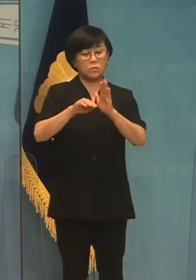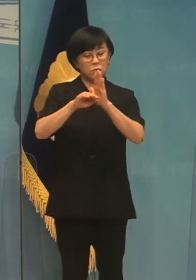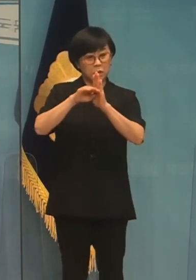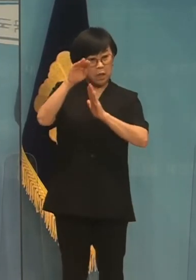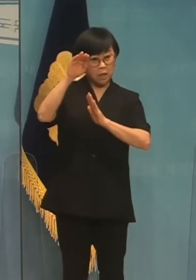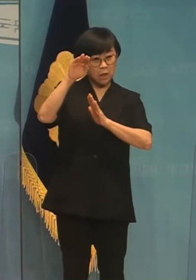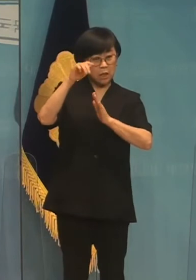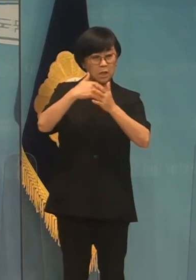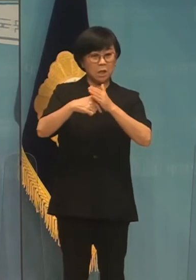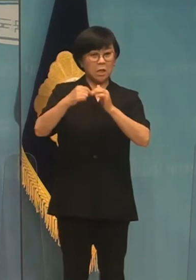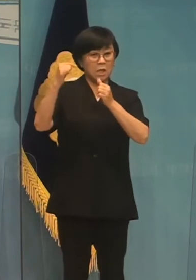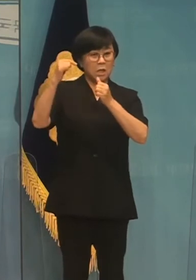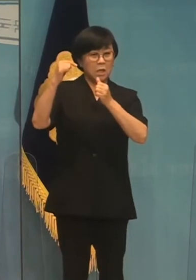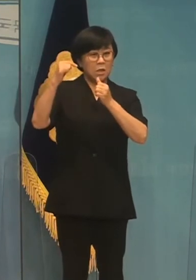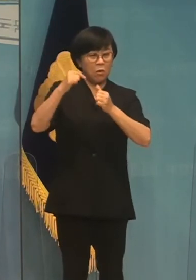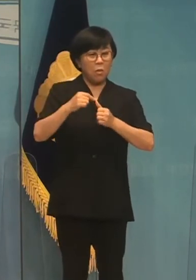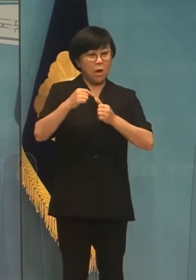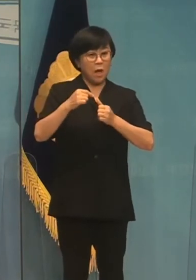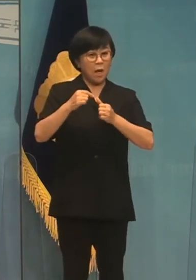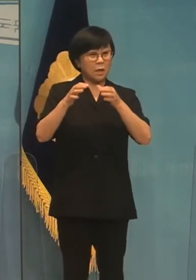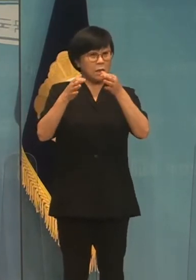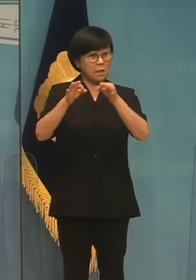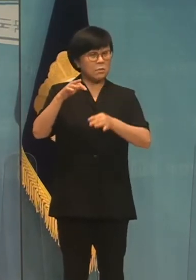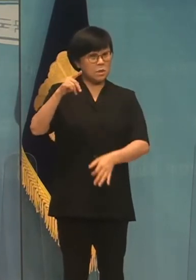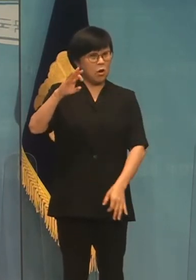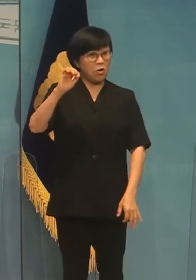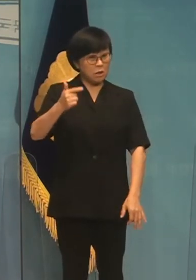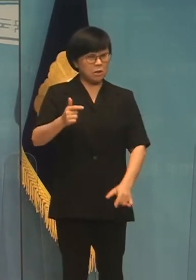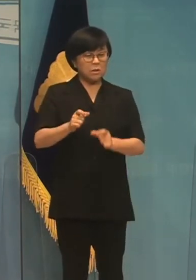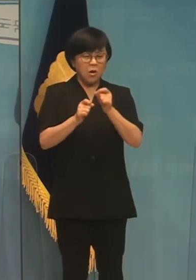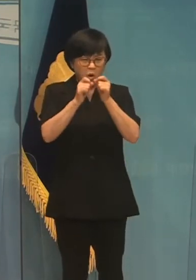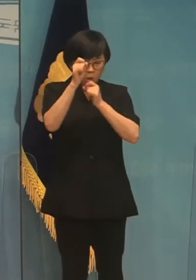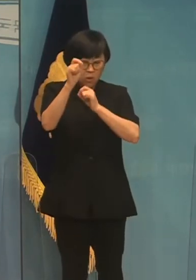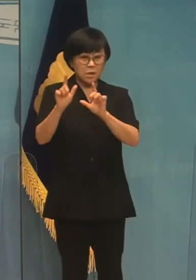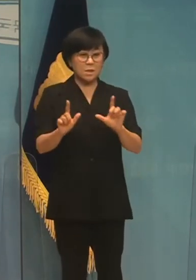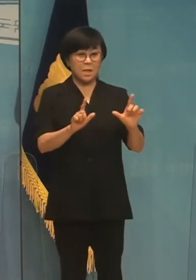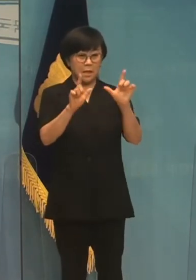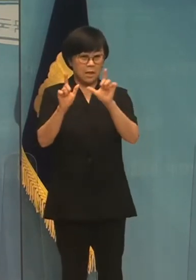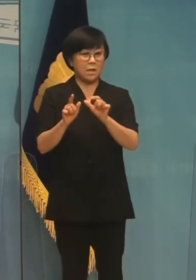북한에 영명한 우리 원수님 만수무강하시라,